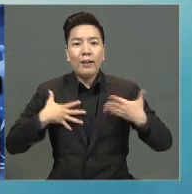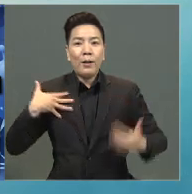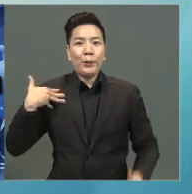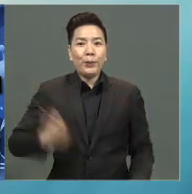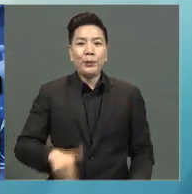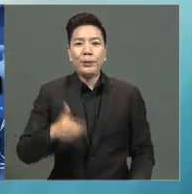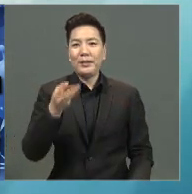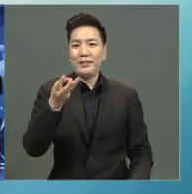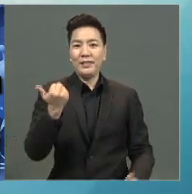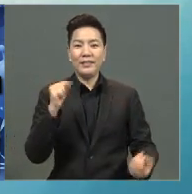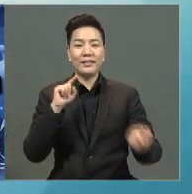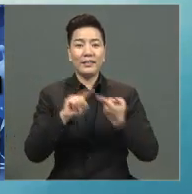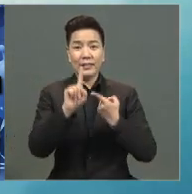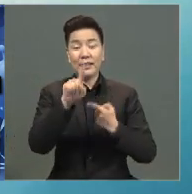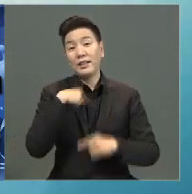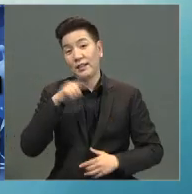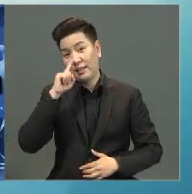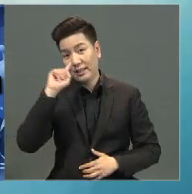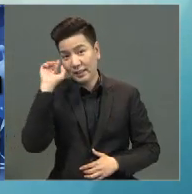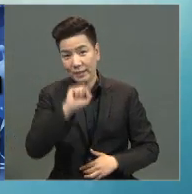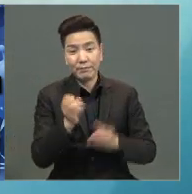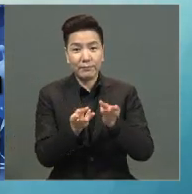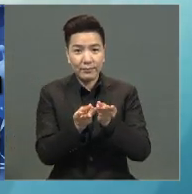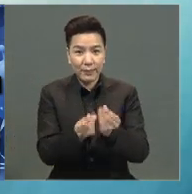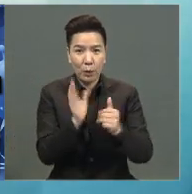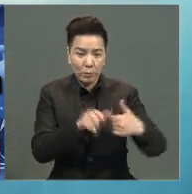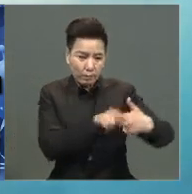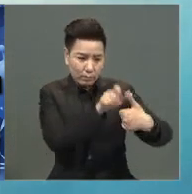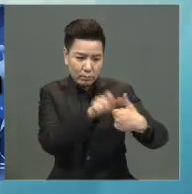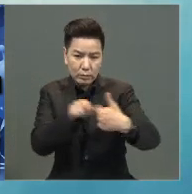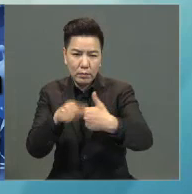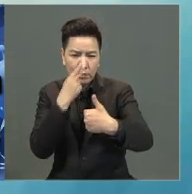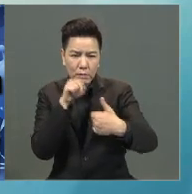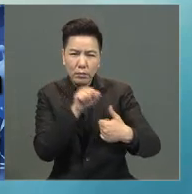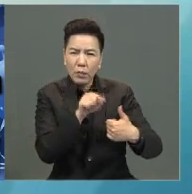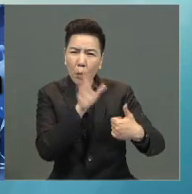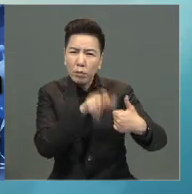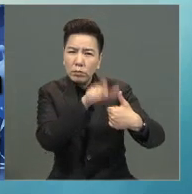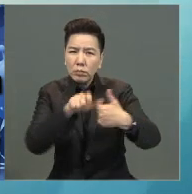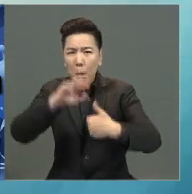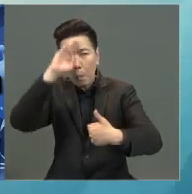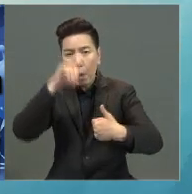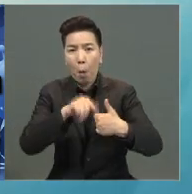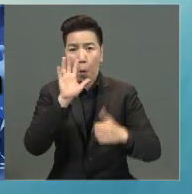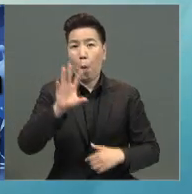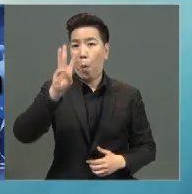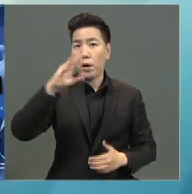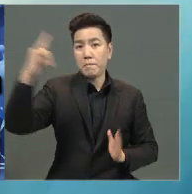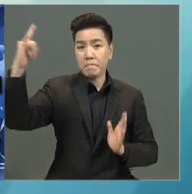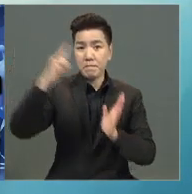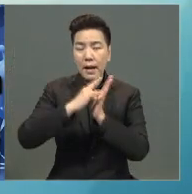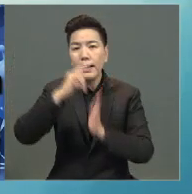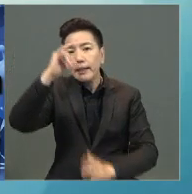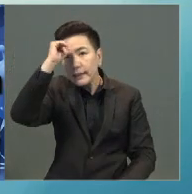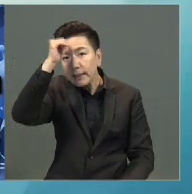นึ่งนะครับแต่ถ้าเผื่อเราสังเกตในรายละเอียดในผู้ป่วยแต่ละคนนะครับก็จะพบว่าผู้ป่วย6รายแรกมาจากประเทศอิน